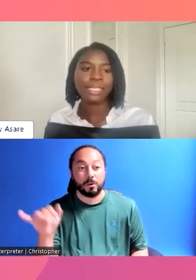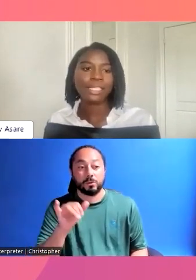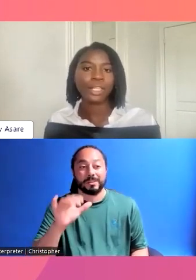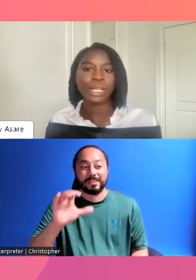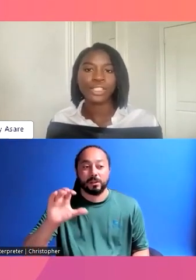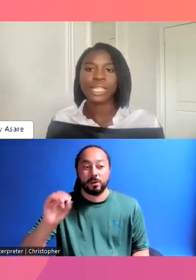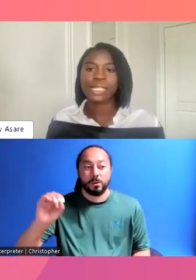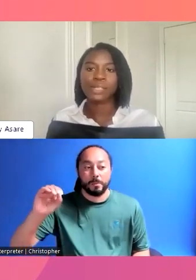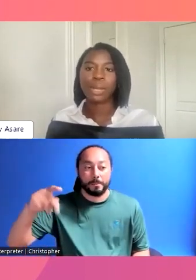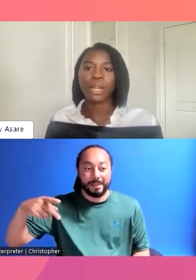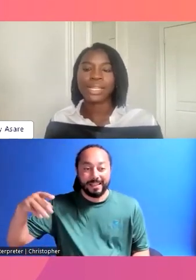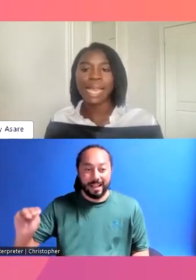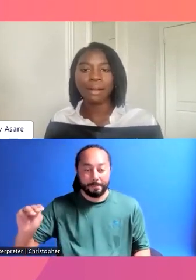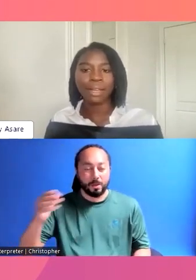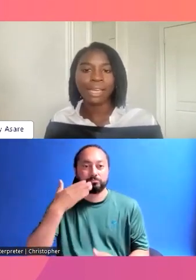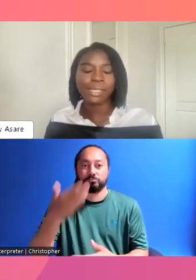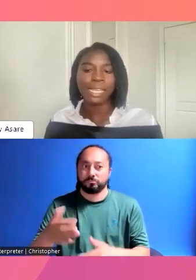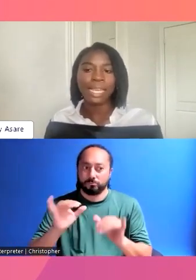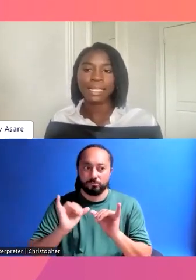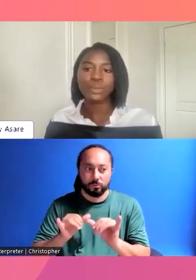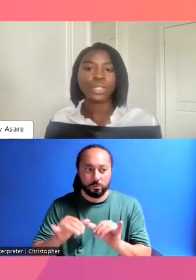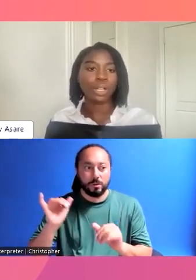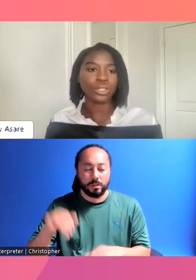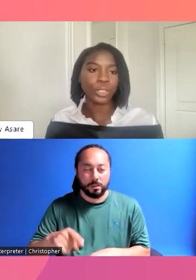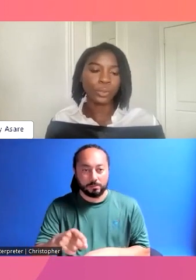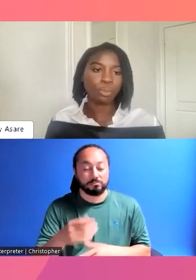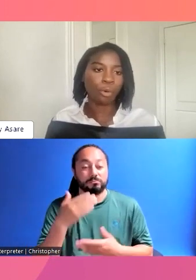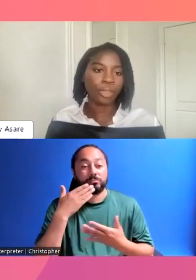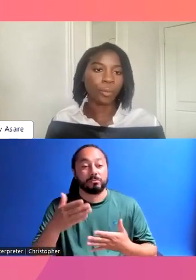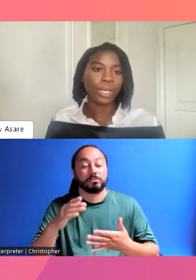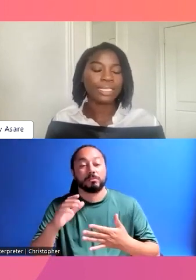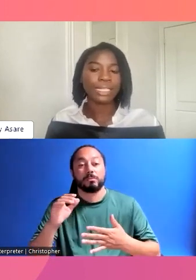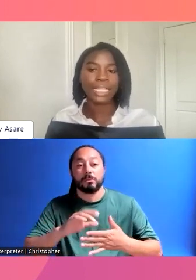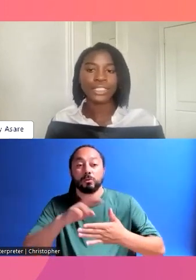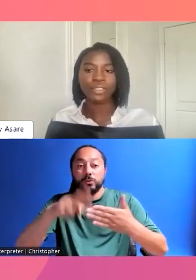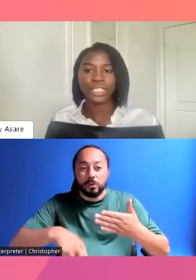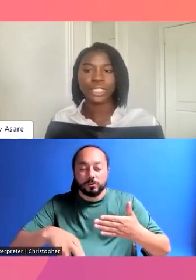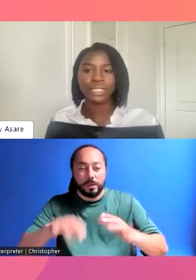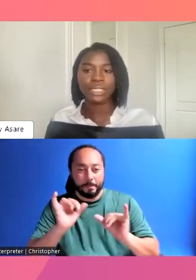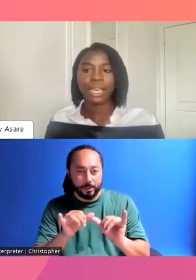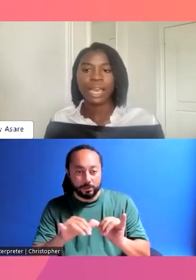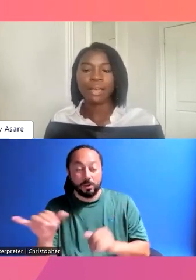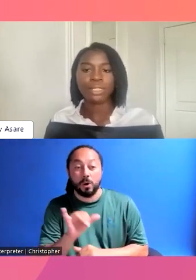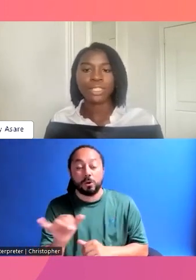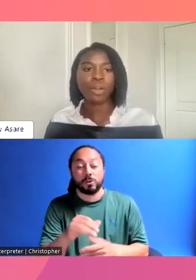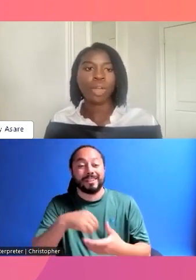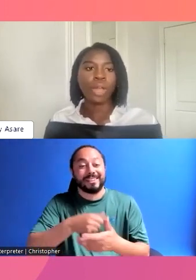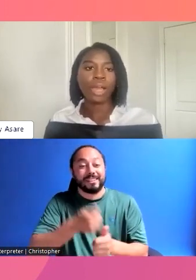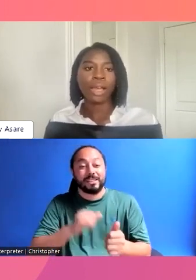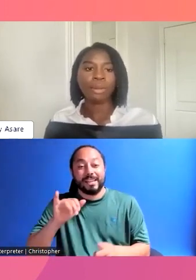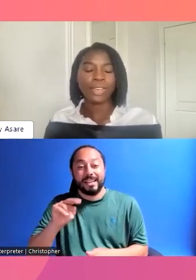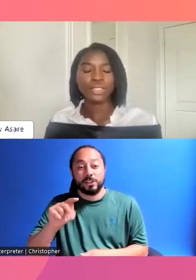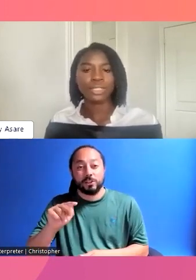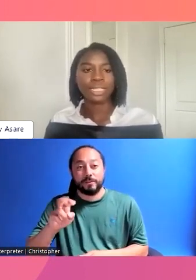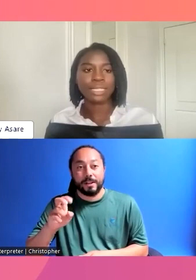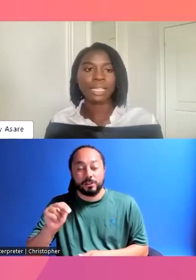outil This is a good measure était to donc la assess mesure progress canadienne du rendement performance, occupationnel, and this was qui peut être also une used bonne more than mesure pour once in évaluer les progrès et les interventions. résultats. Ça a été So utilisé plus